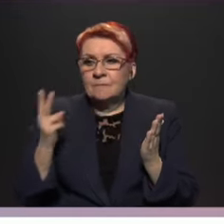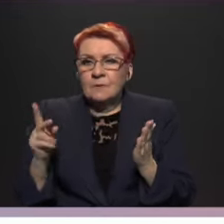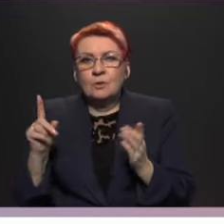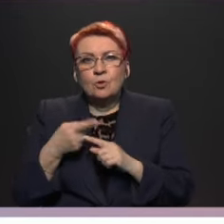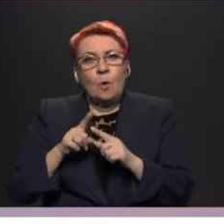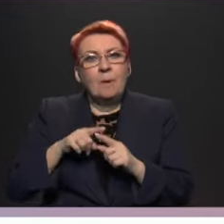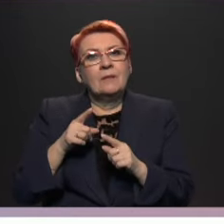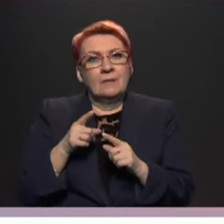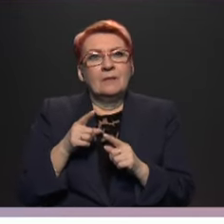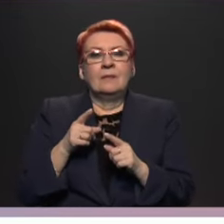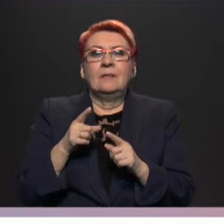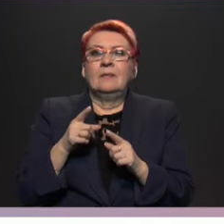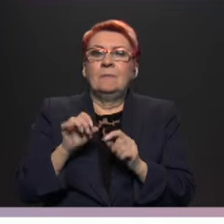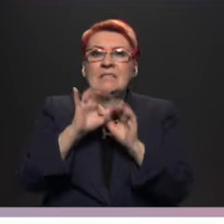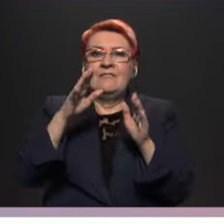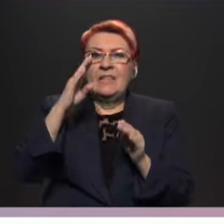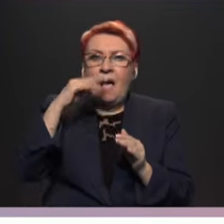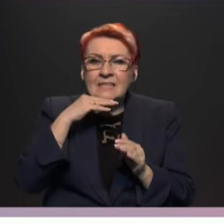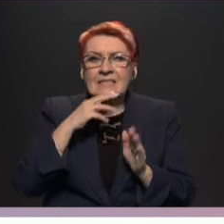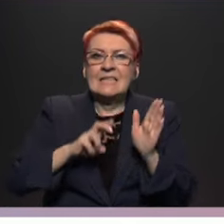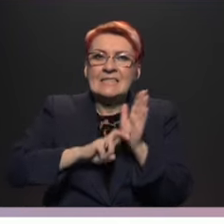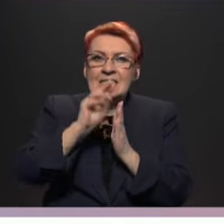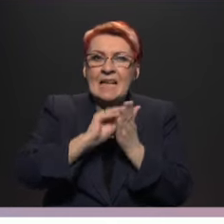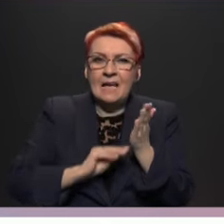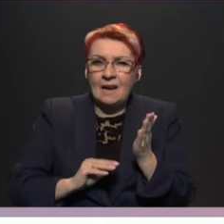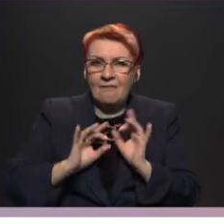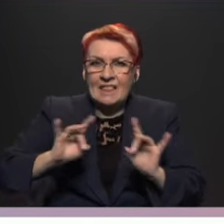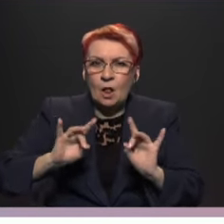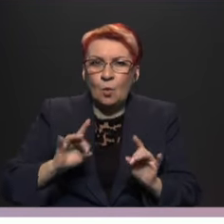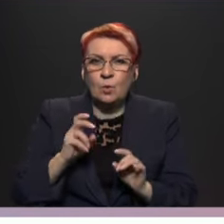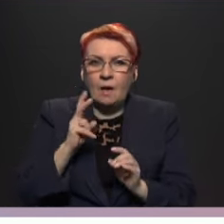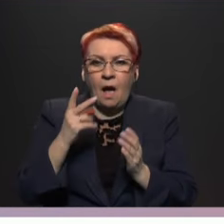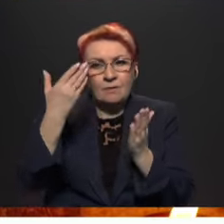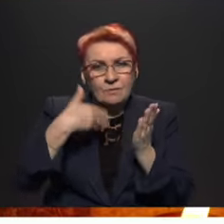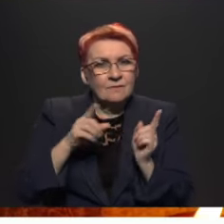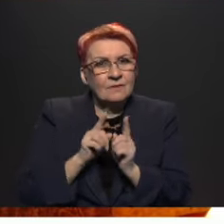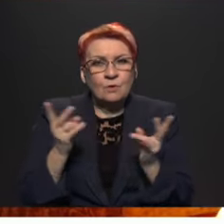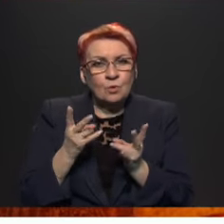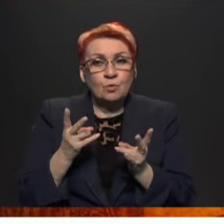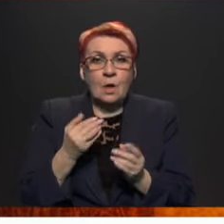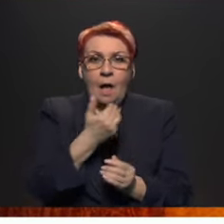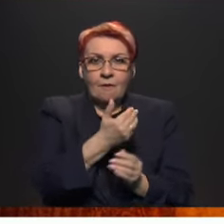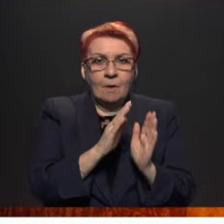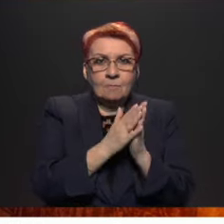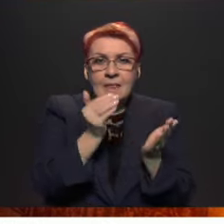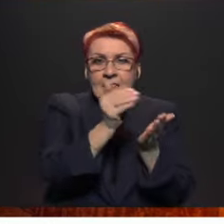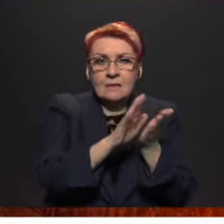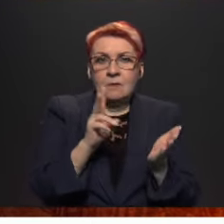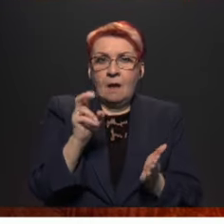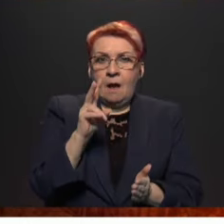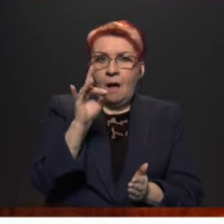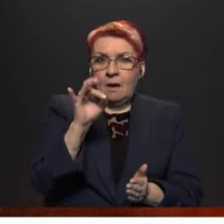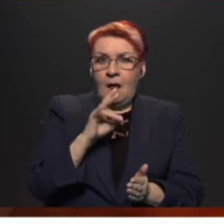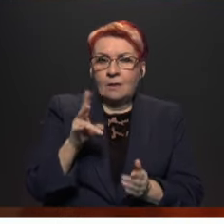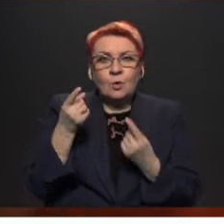об этом церковь, что святые отцы, как это толкуют. А уж тем более совершенно незнакомая вам книга, как Коран, да,